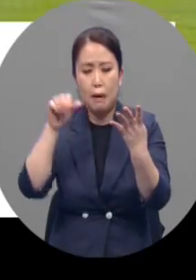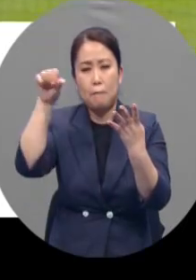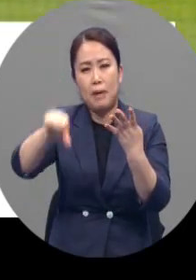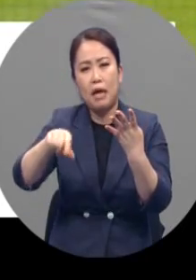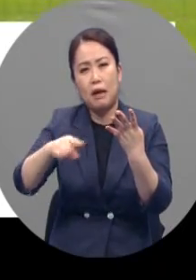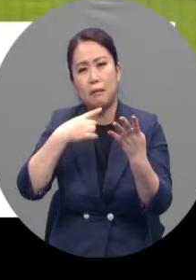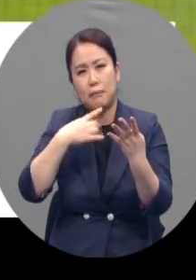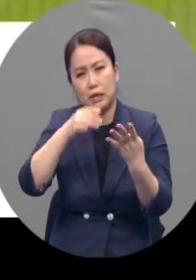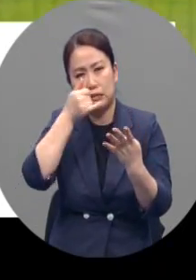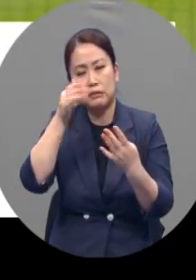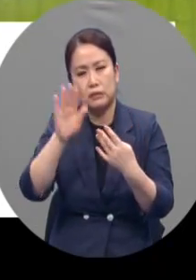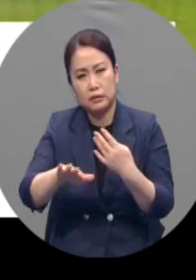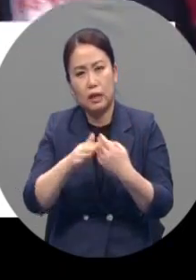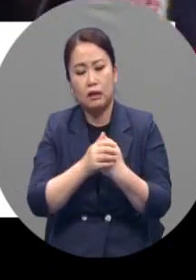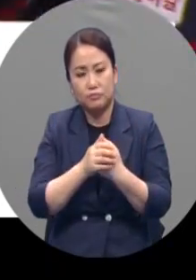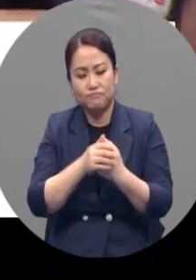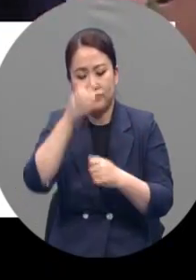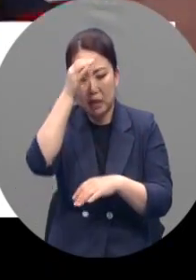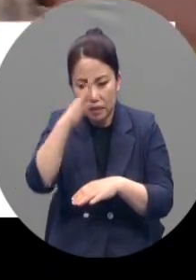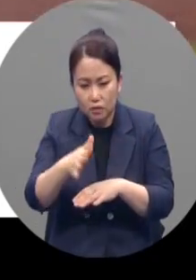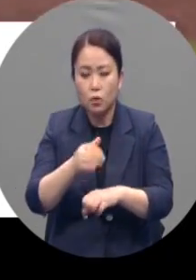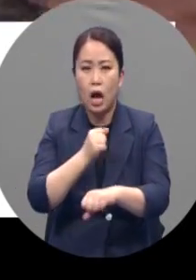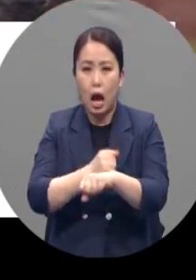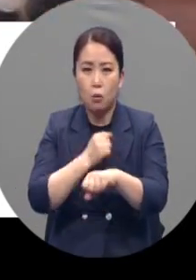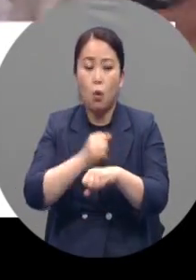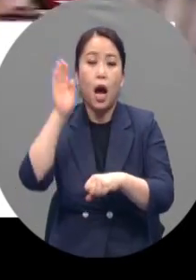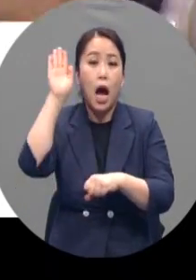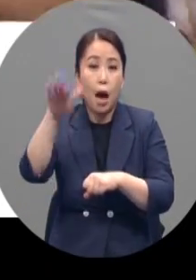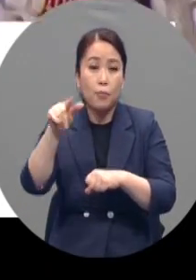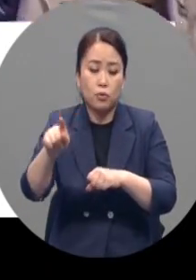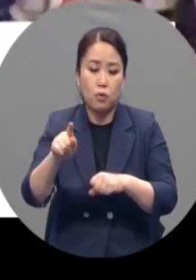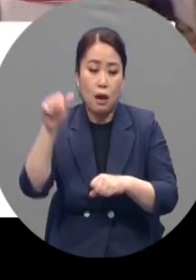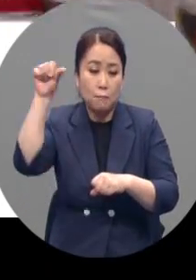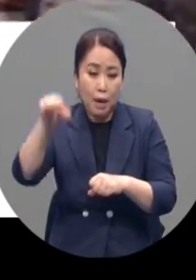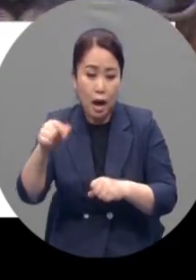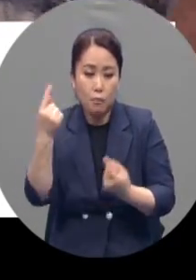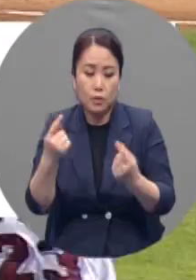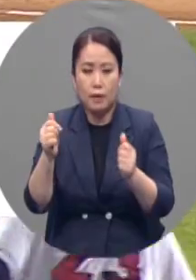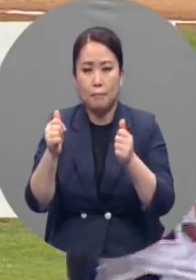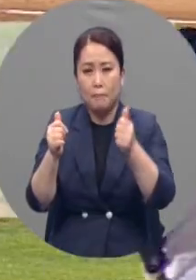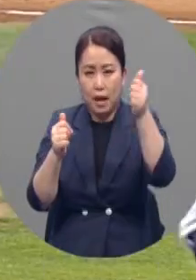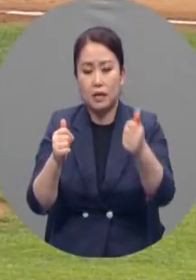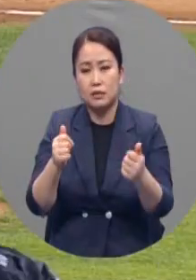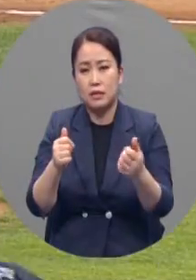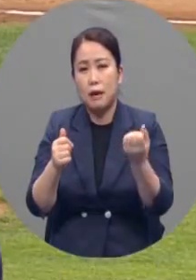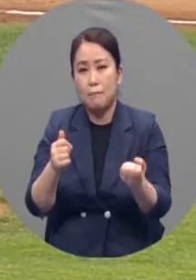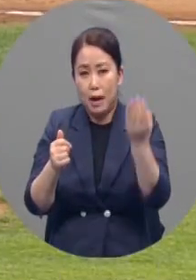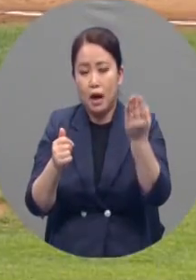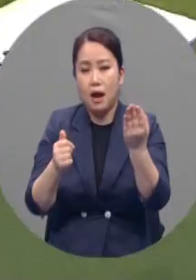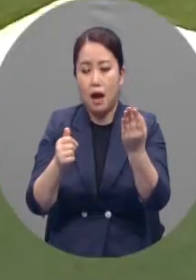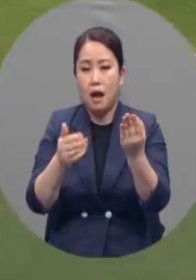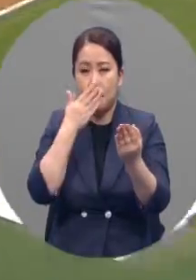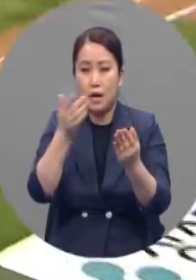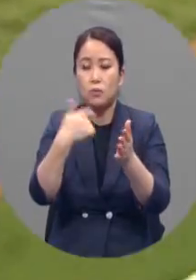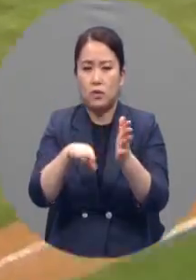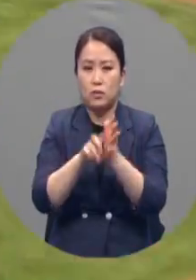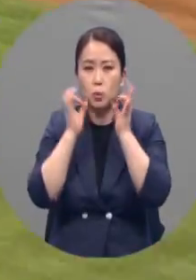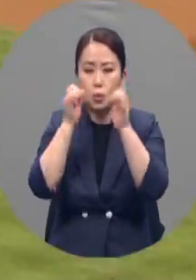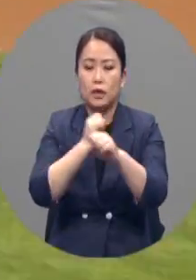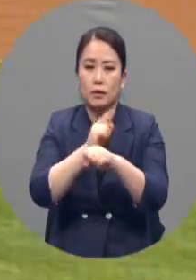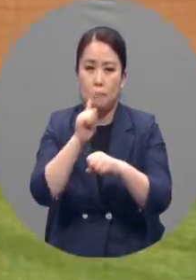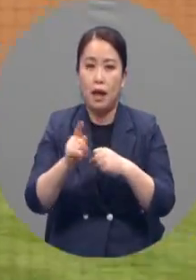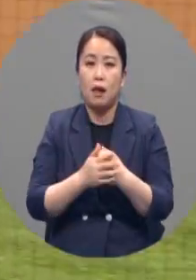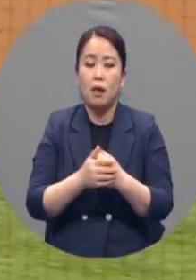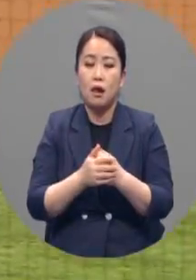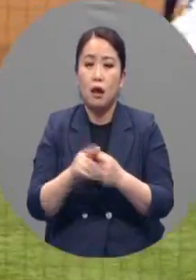대해서 죄송하게 생각하고 있고 앞으로는 패보다 많은 세이브와 승을 올릴 수 있도록 리그 중반을 넘기고 있는 롯데는